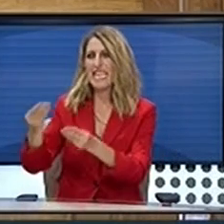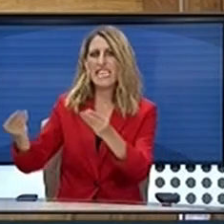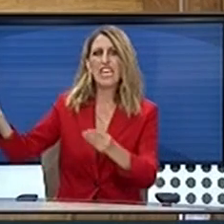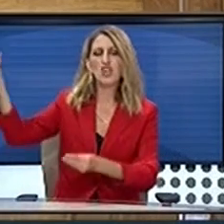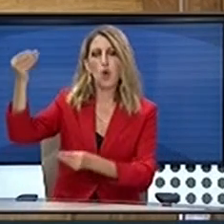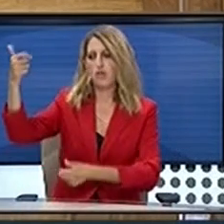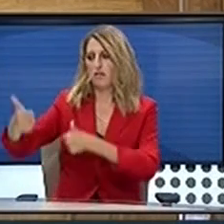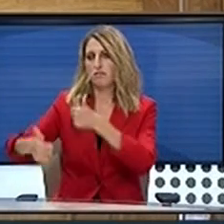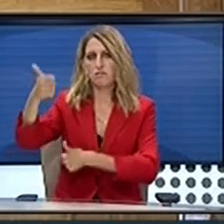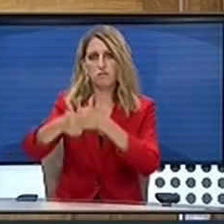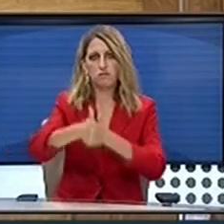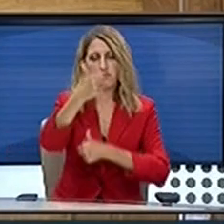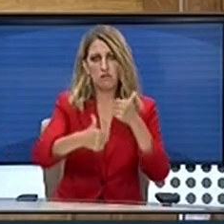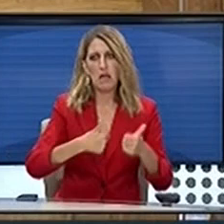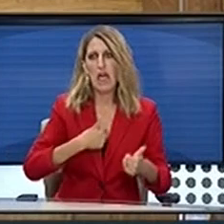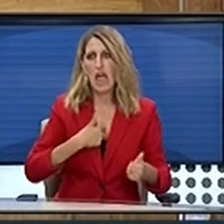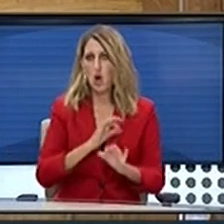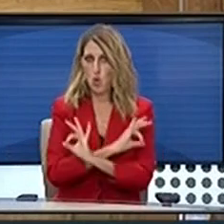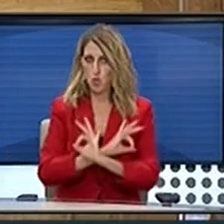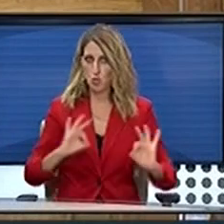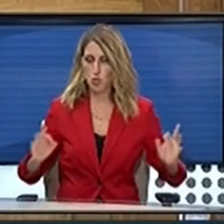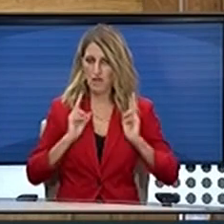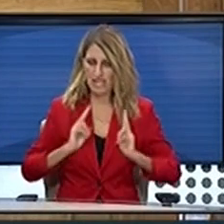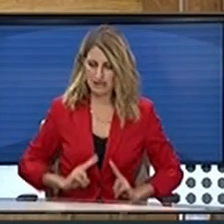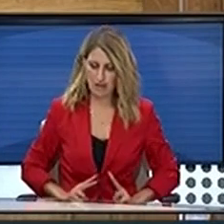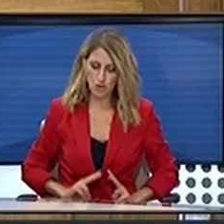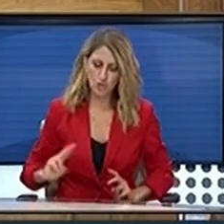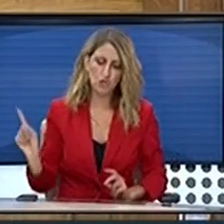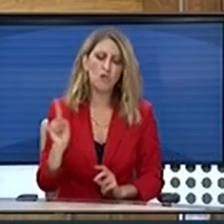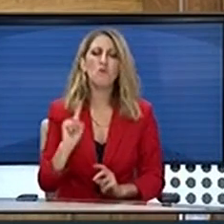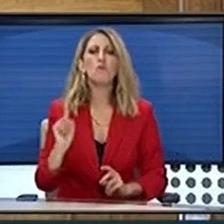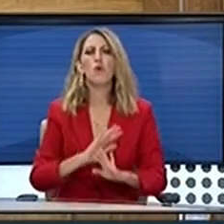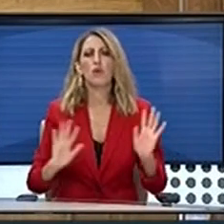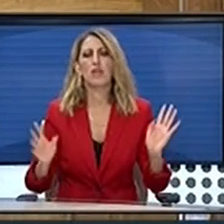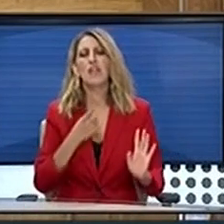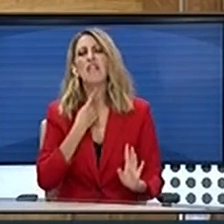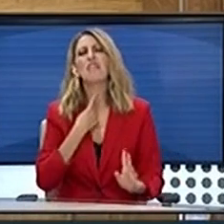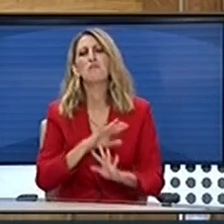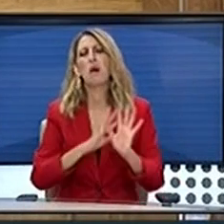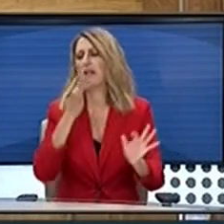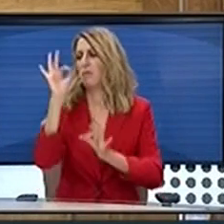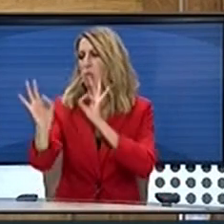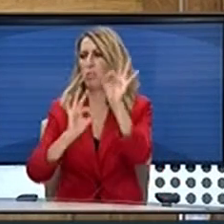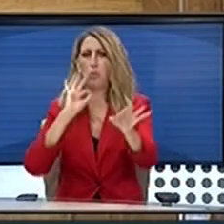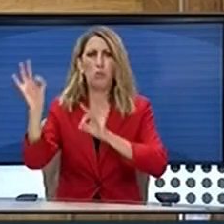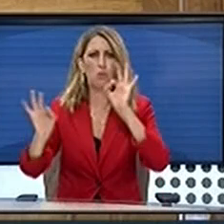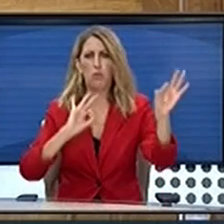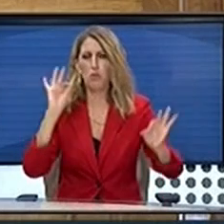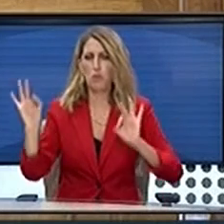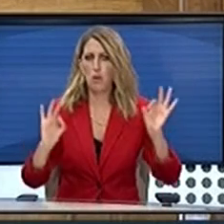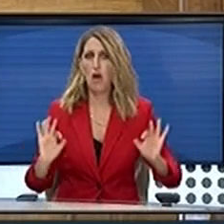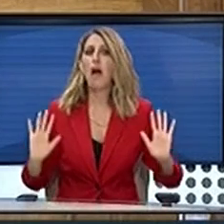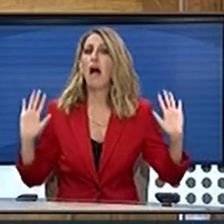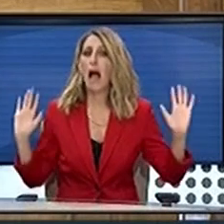στην αφοριστική διατύπωση ότι όλοι είναι το ίδιο. Η πολιτική μου διαδρομή, κύριε Τσίπρα, μέχρι στιγμής έχει δείξει ότι δεν είμαστε όλοι το